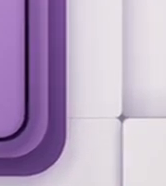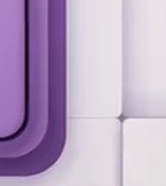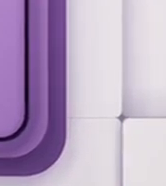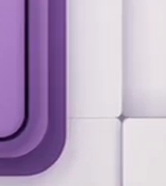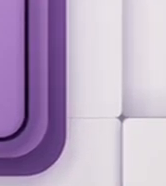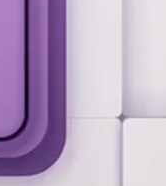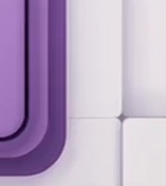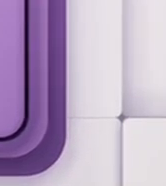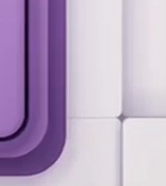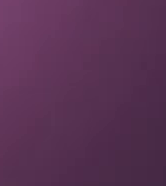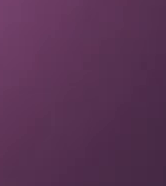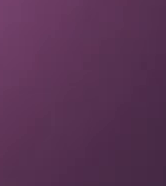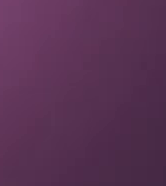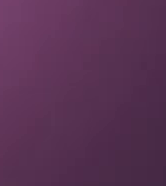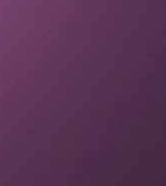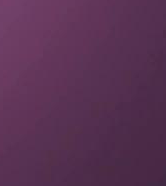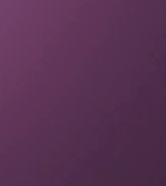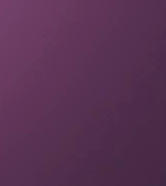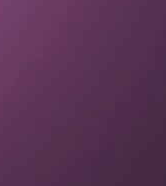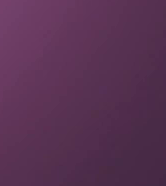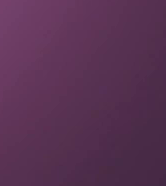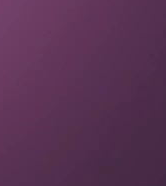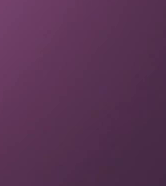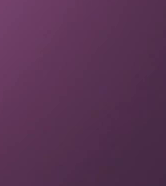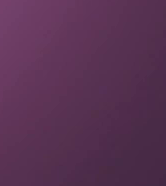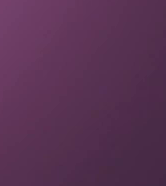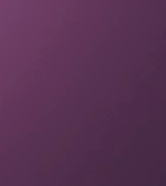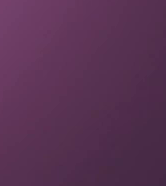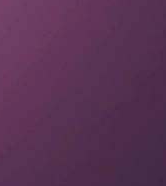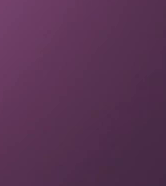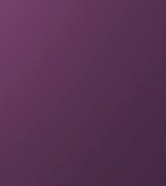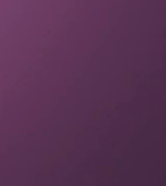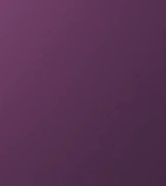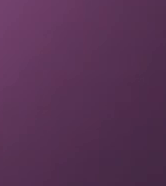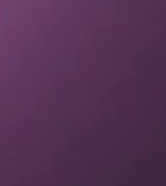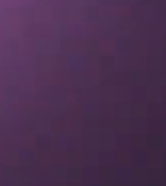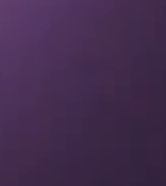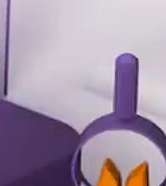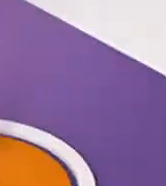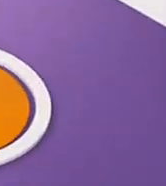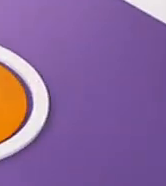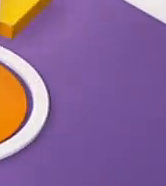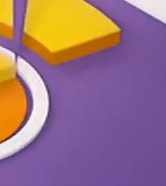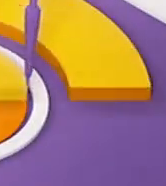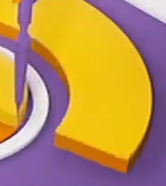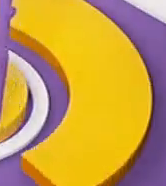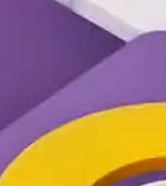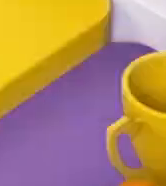Thank you.